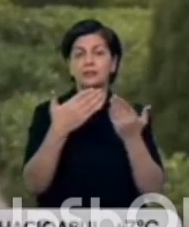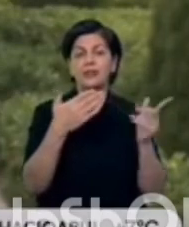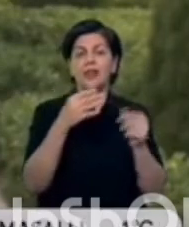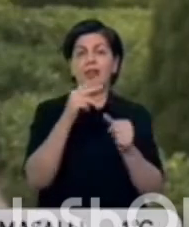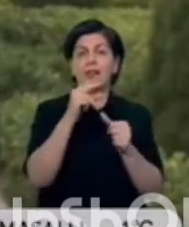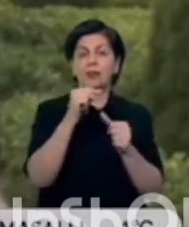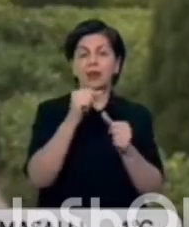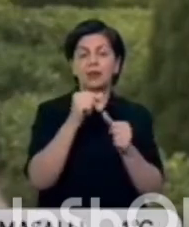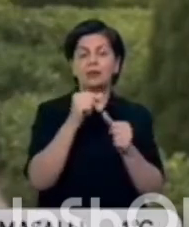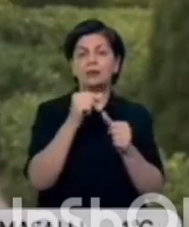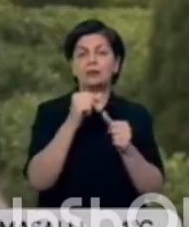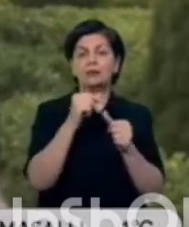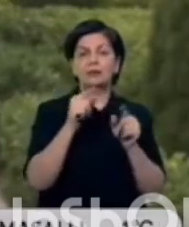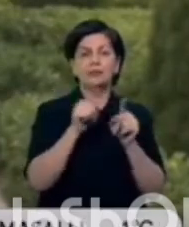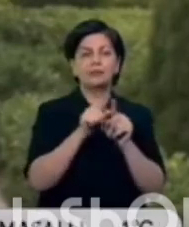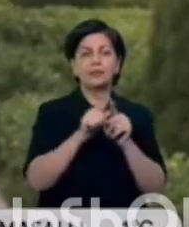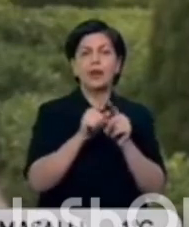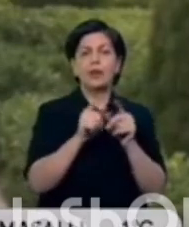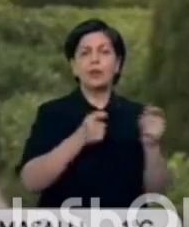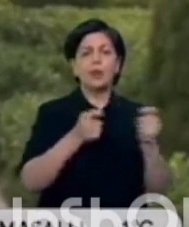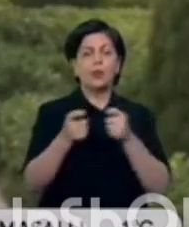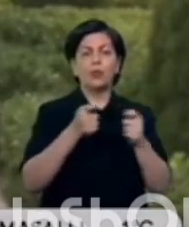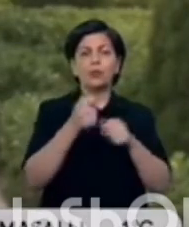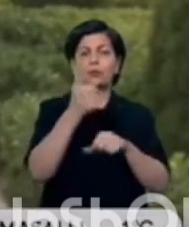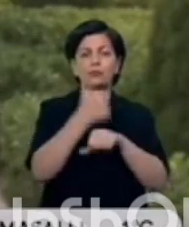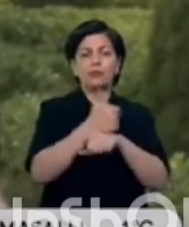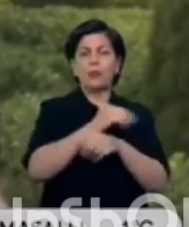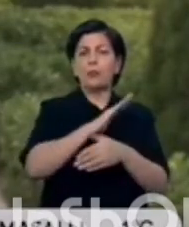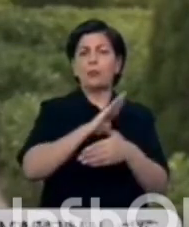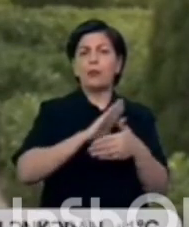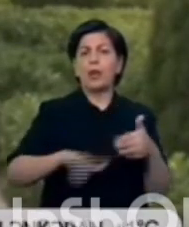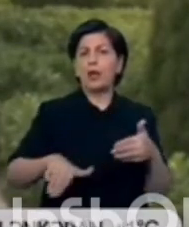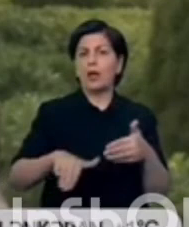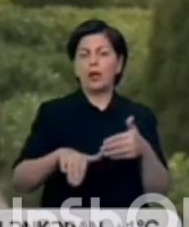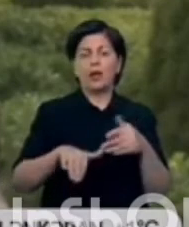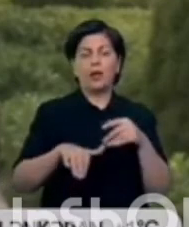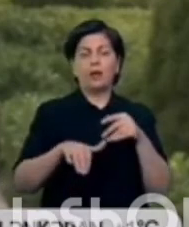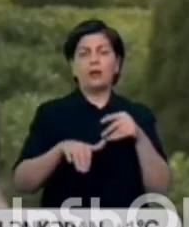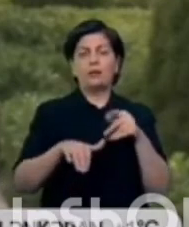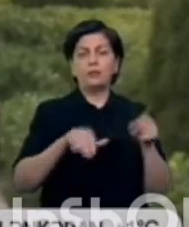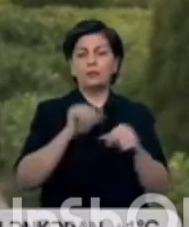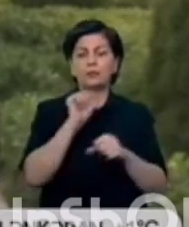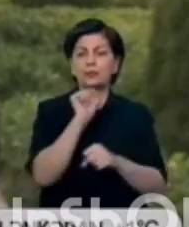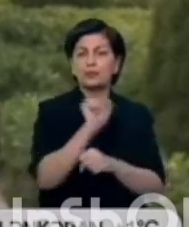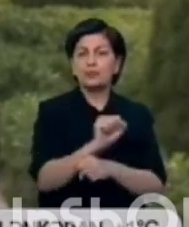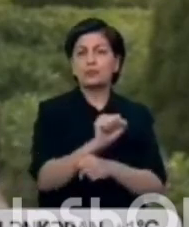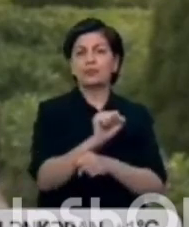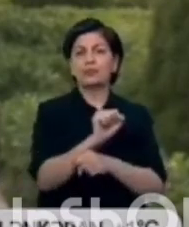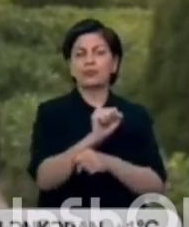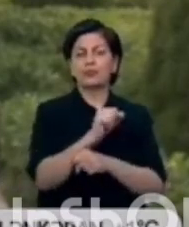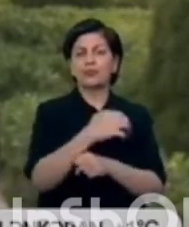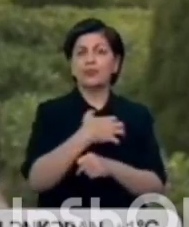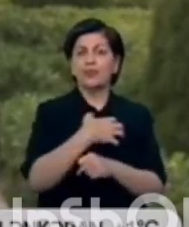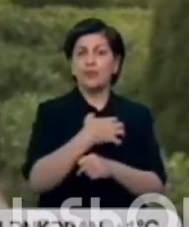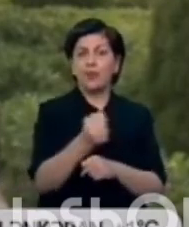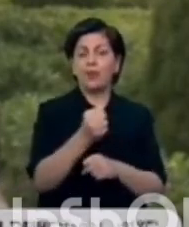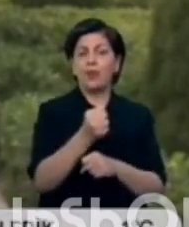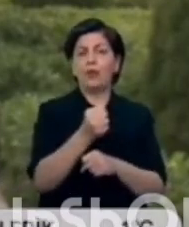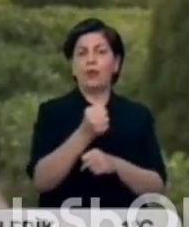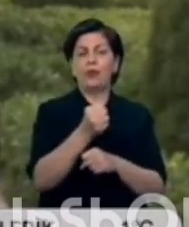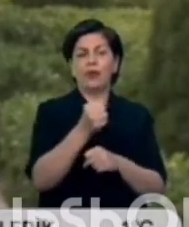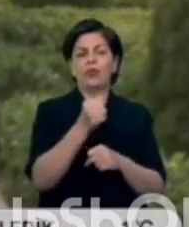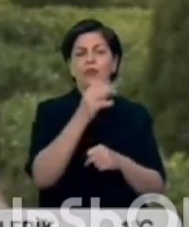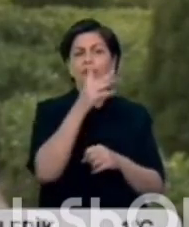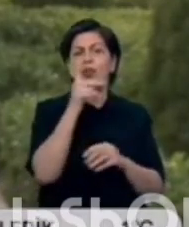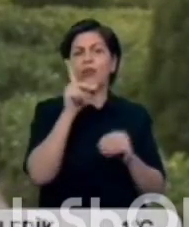onun, mən belə deyərdim ki, başsız rəhbərlərinin dayanmaq, durmaq kimi bir əzimkarlıq göstərməsinin də